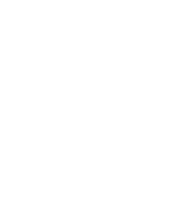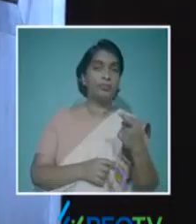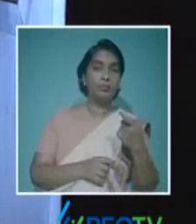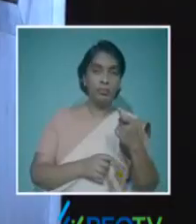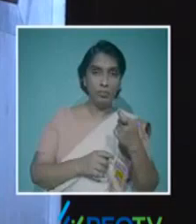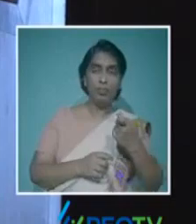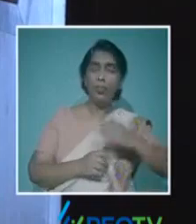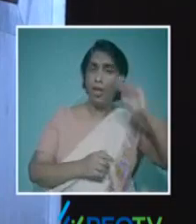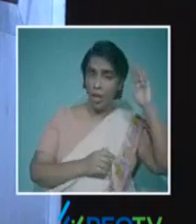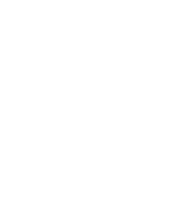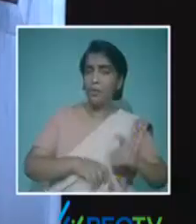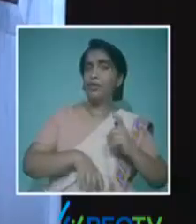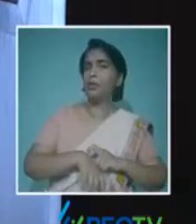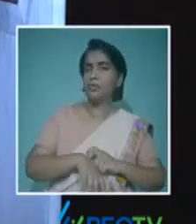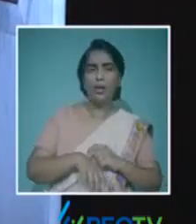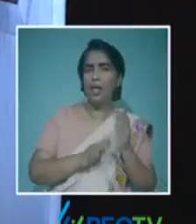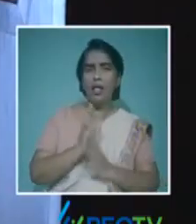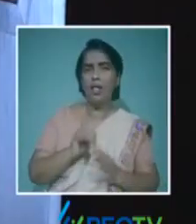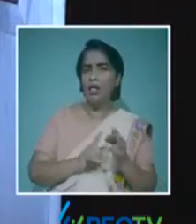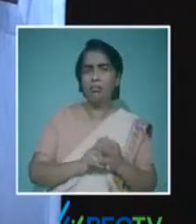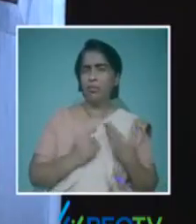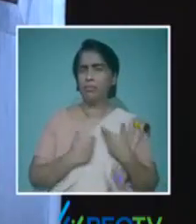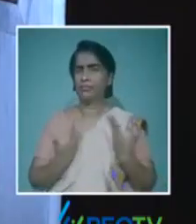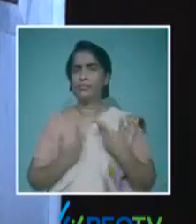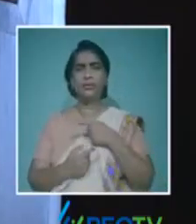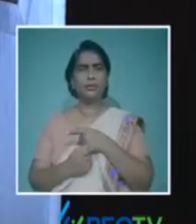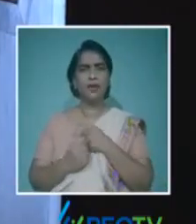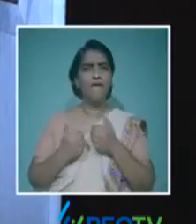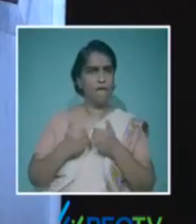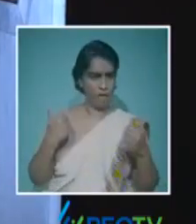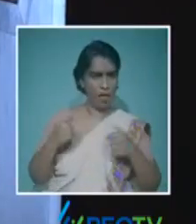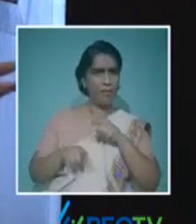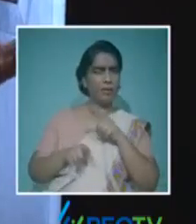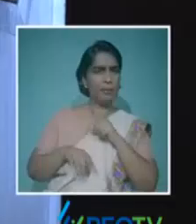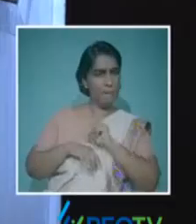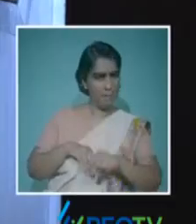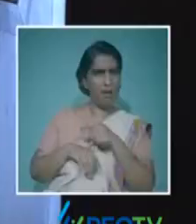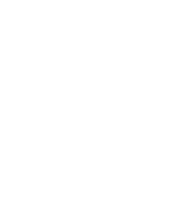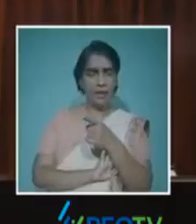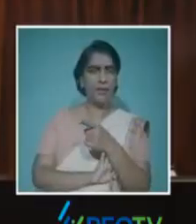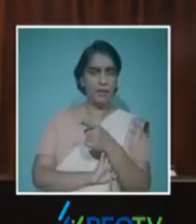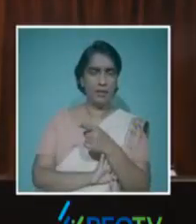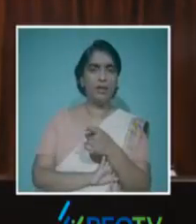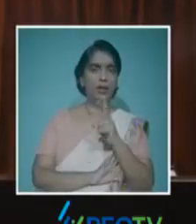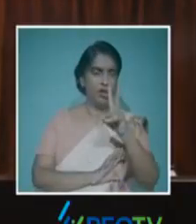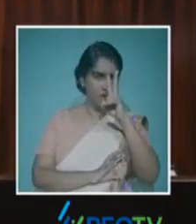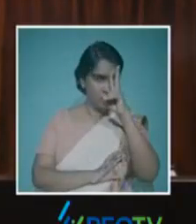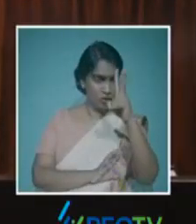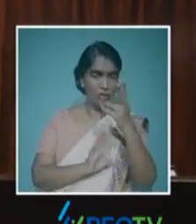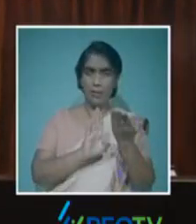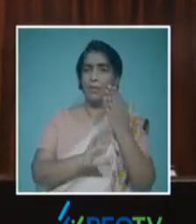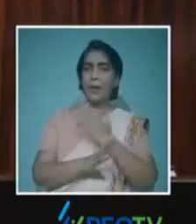මිල අඩු කරන වෙලාවේදී එතුමා එහෙම මගාරිනක එතුමා වෙනම සූත්‍රයක් පාවිච්චි කරනවාද කියන එක දැනගන්න කැමතියි. සති දෙකකට